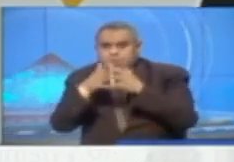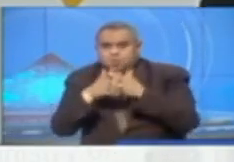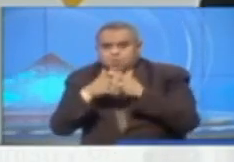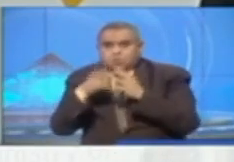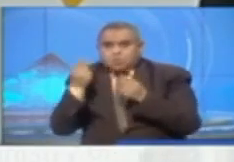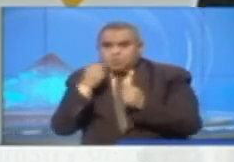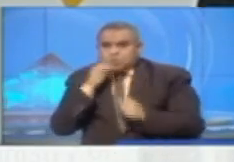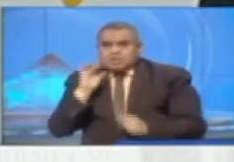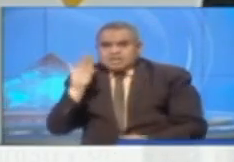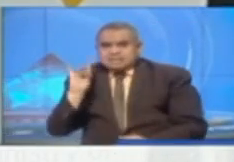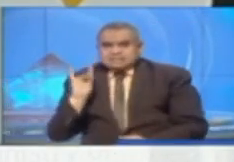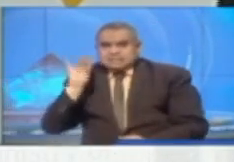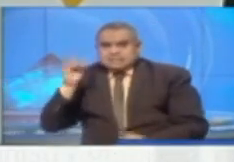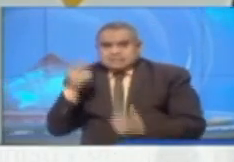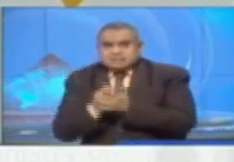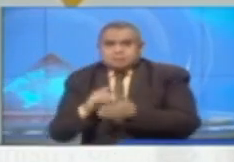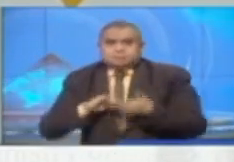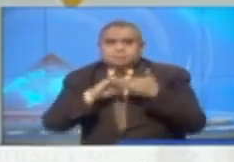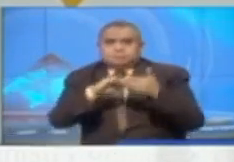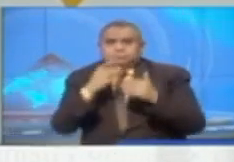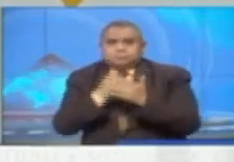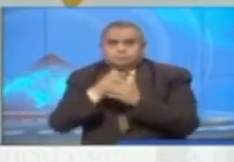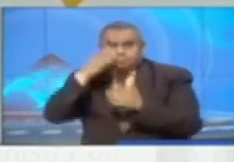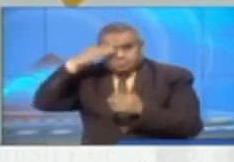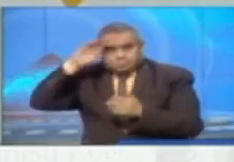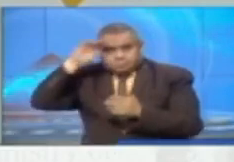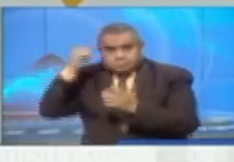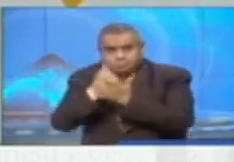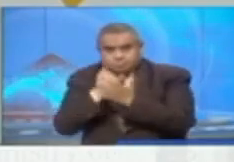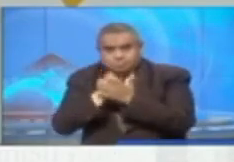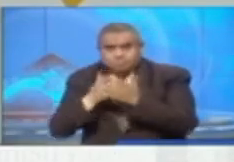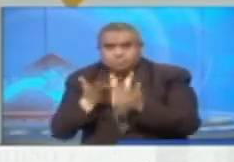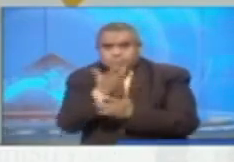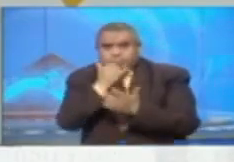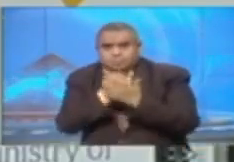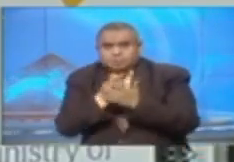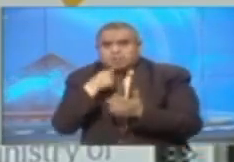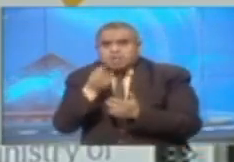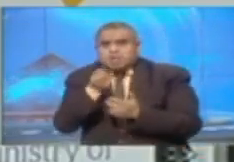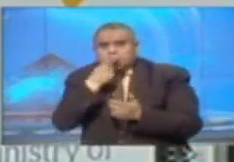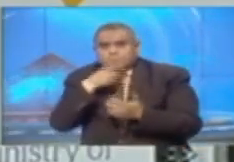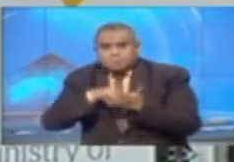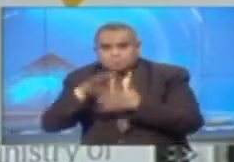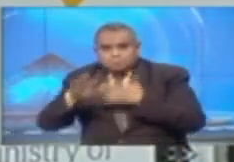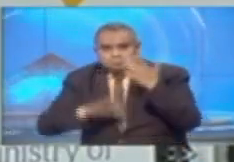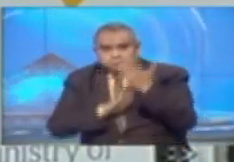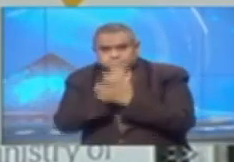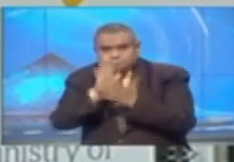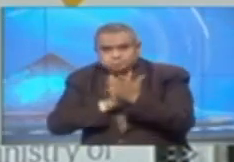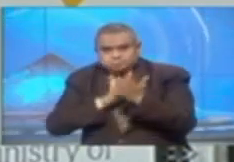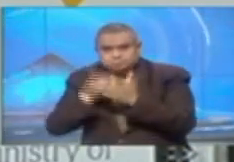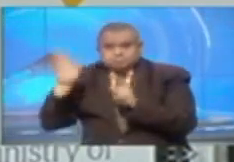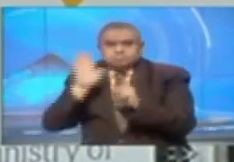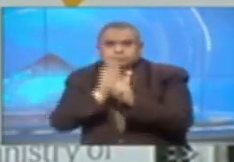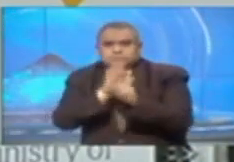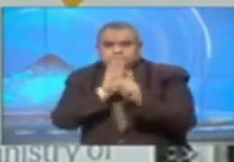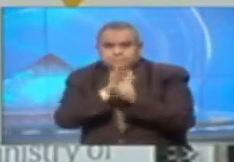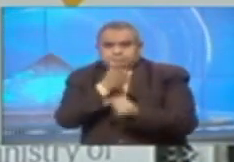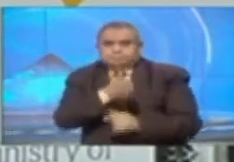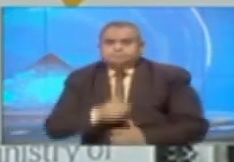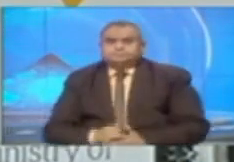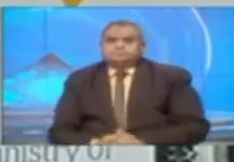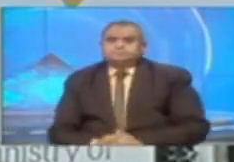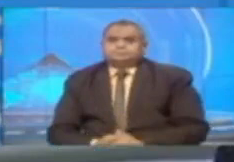استرليني للمبادرة التي تقودها أوكرانيا لشحن الحبوب إلى البلدان المعرضة لخطر المجاعة.